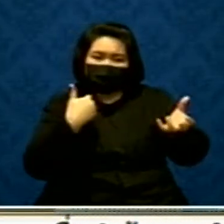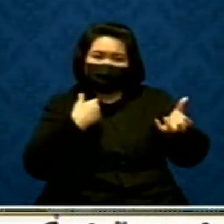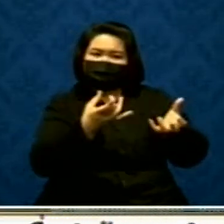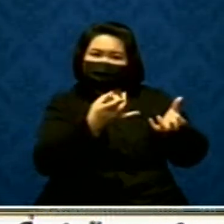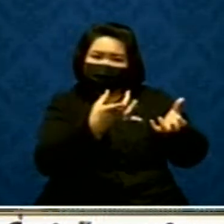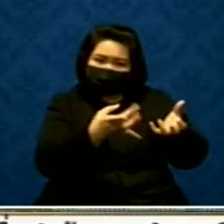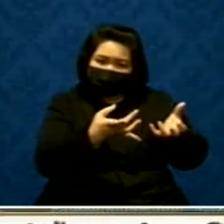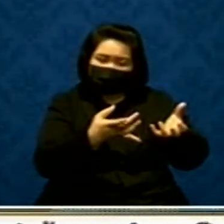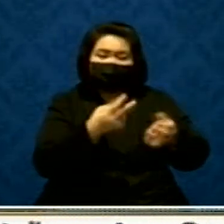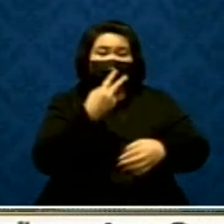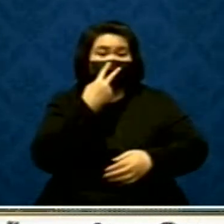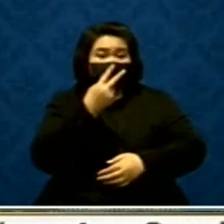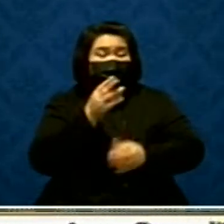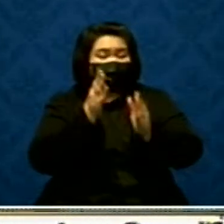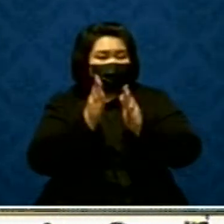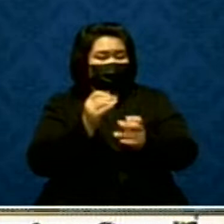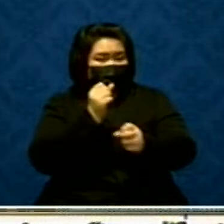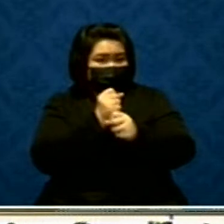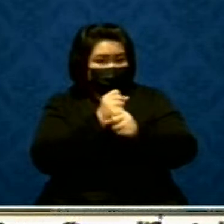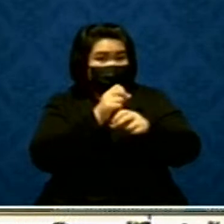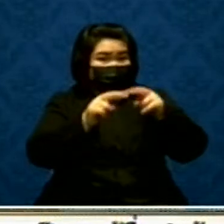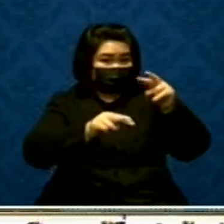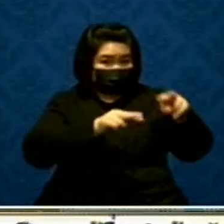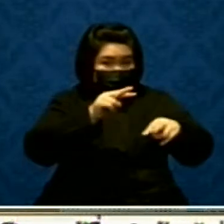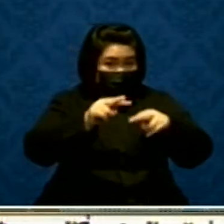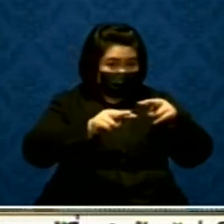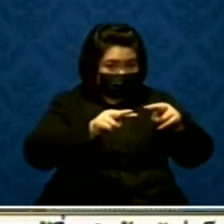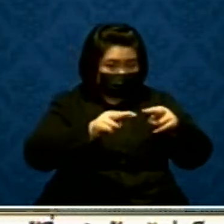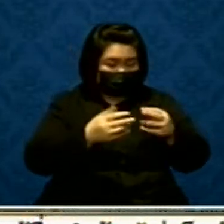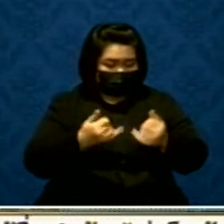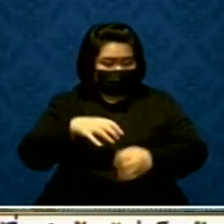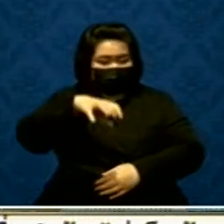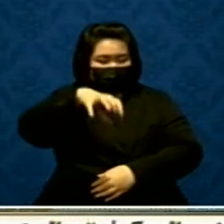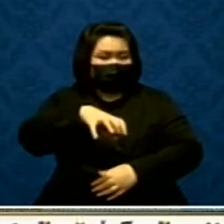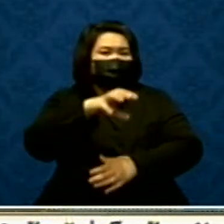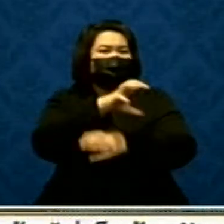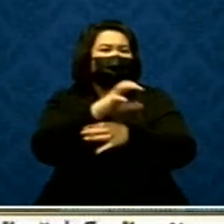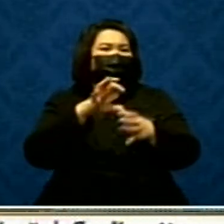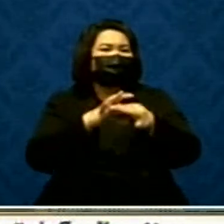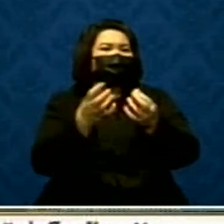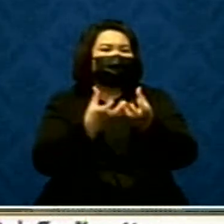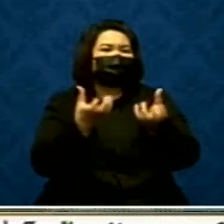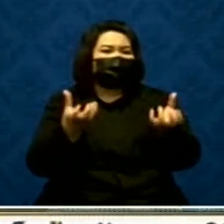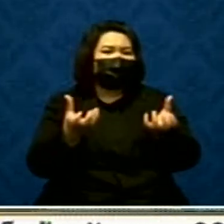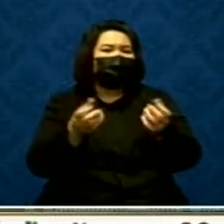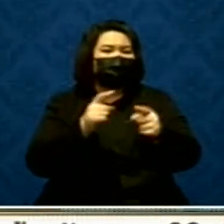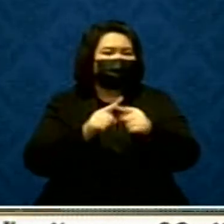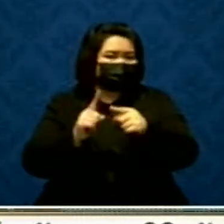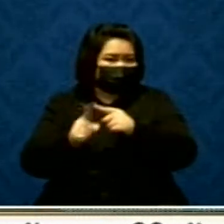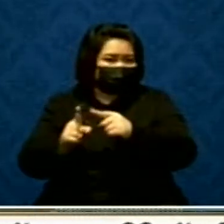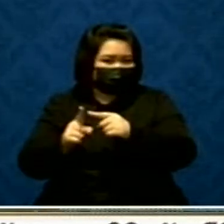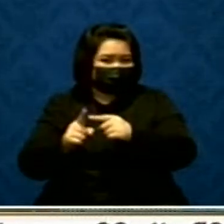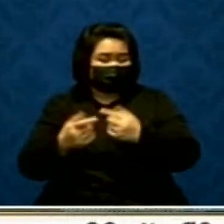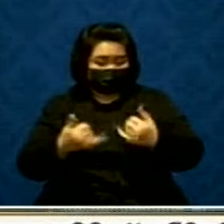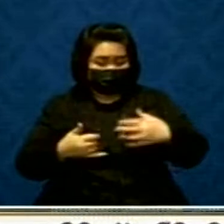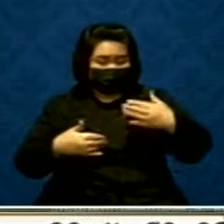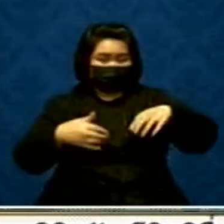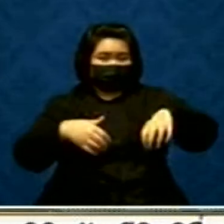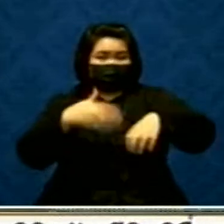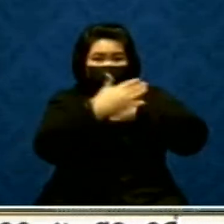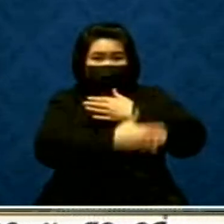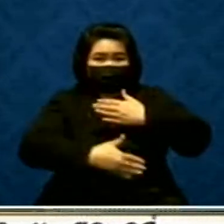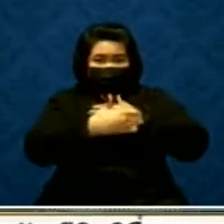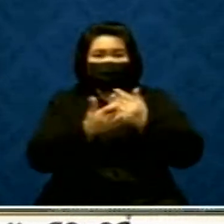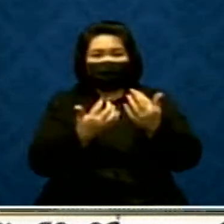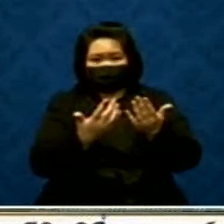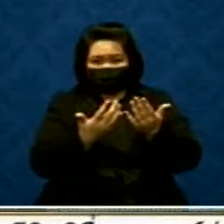ดีขณะนี้นี่อยู่ในระหว่างในการดำเนินการของกรมบังคับคดีนะครับซึ่งการรถไฟก็ต้องรอนะครับทั้งหมด